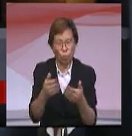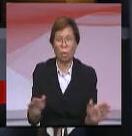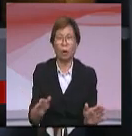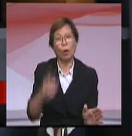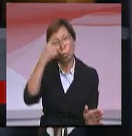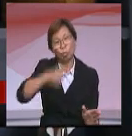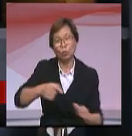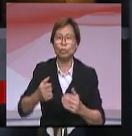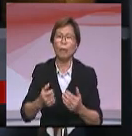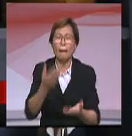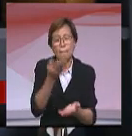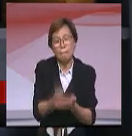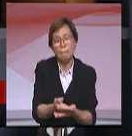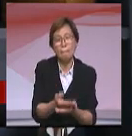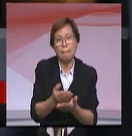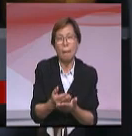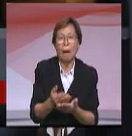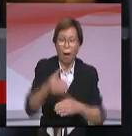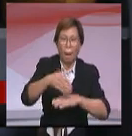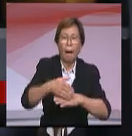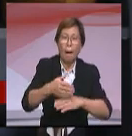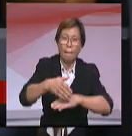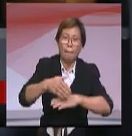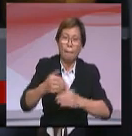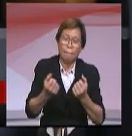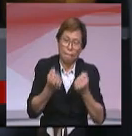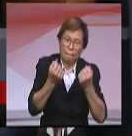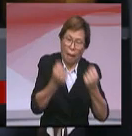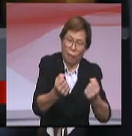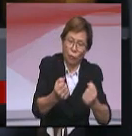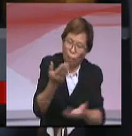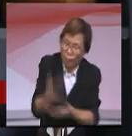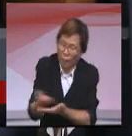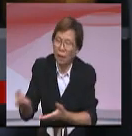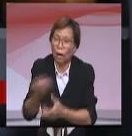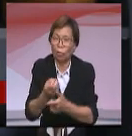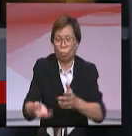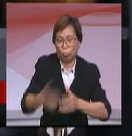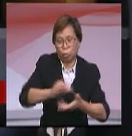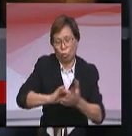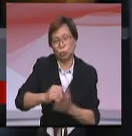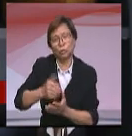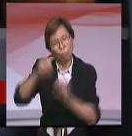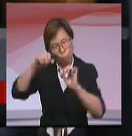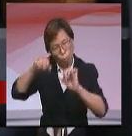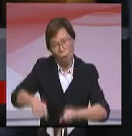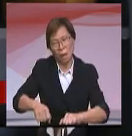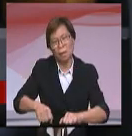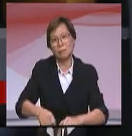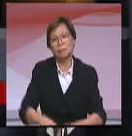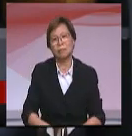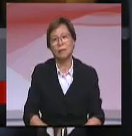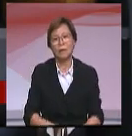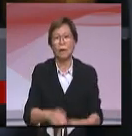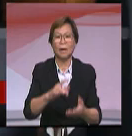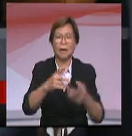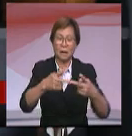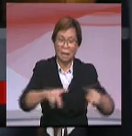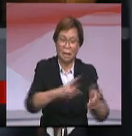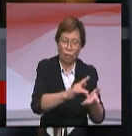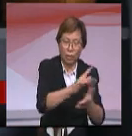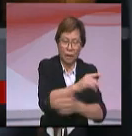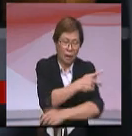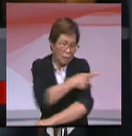secara padu lalu, pengantaran serta takeaway ataupun dibungkus, makanan dibungkus. Farmasi dan klinik